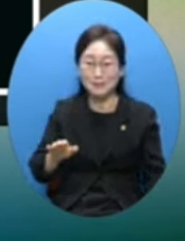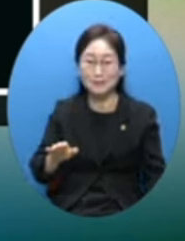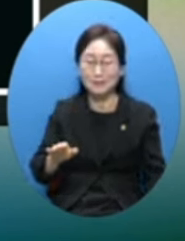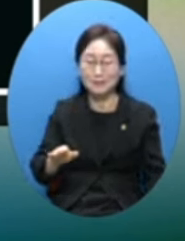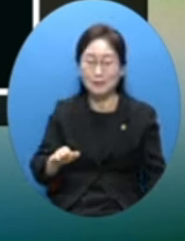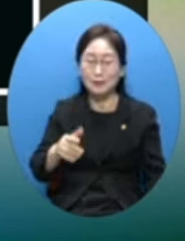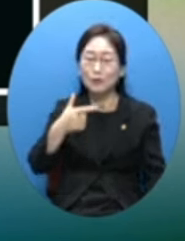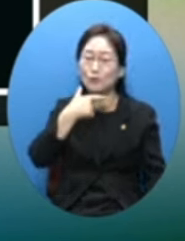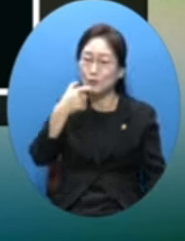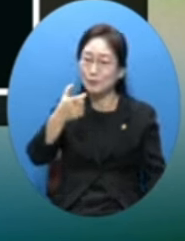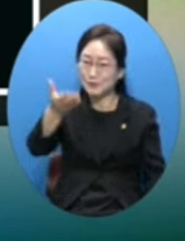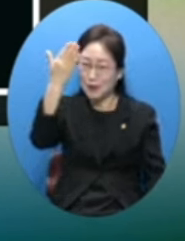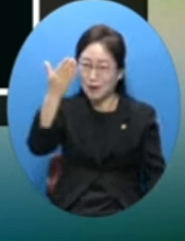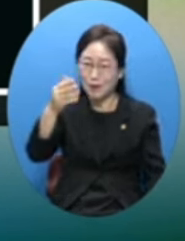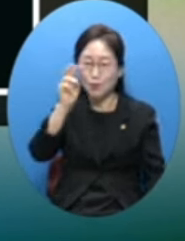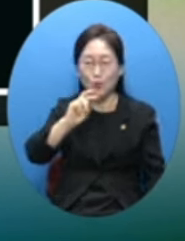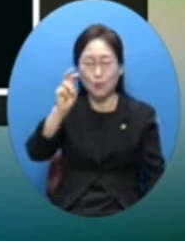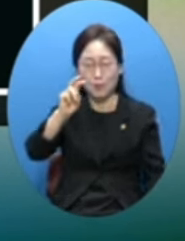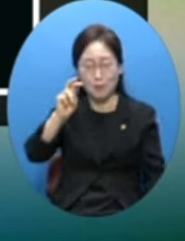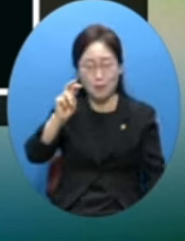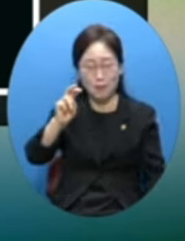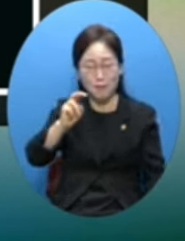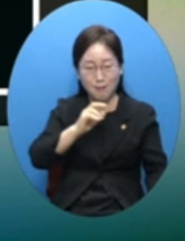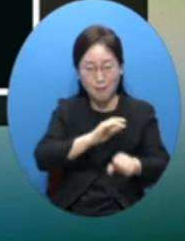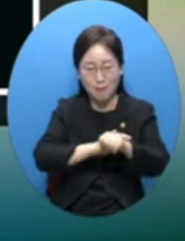60 넘으신 분은 이 노래를 모르는 분이 없습니다.